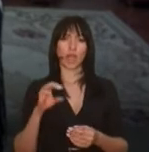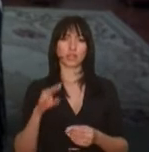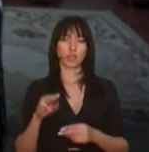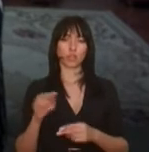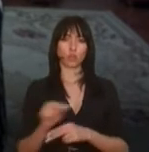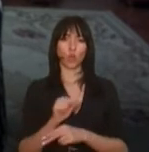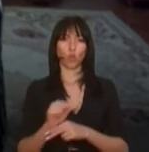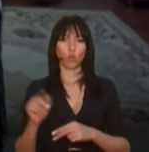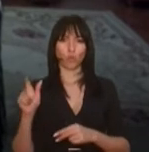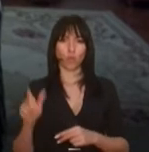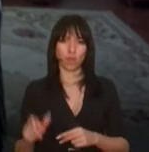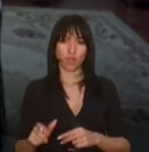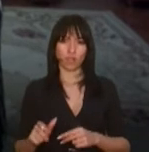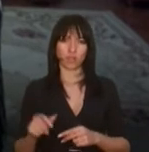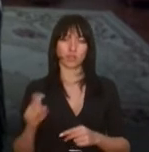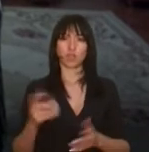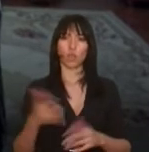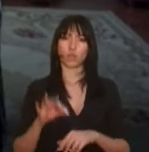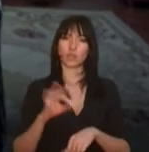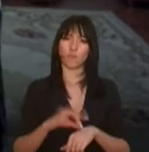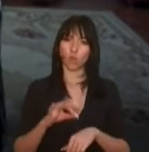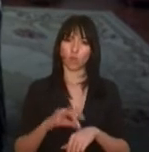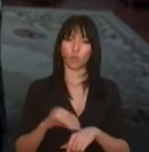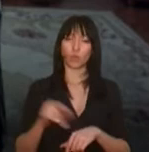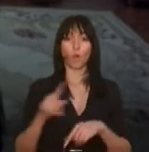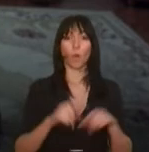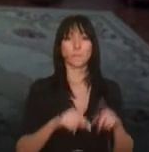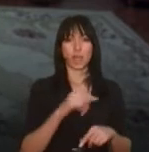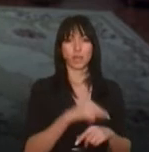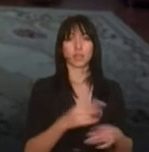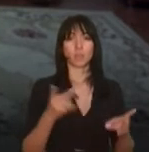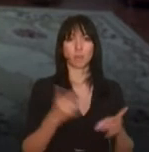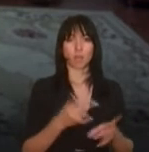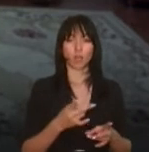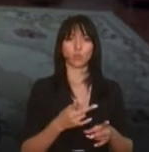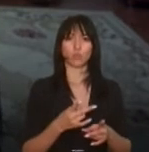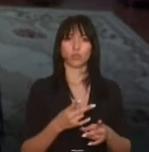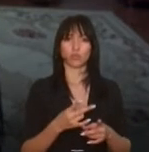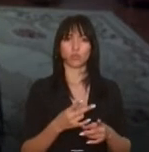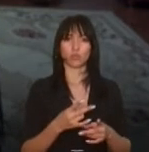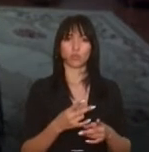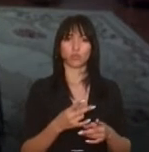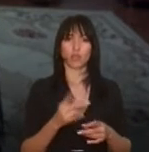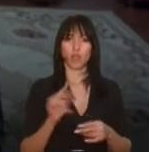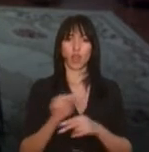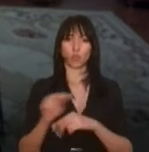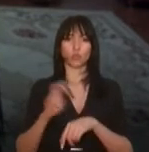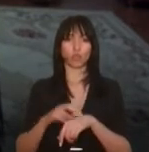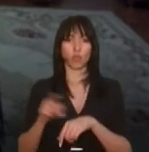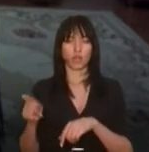з приводу якоїсь хвороби, то батьки мають право попросити лікуючого лікаря